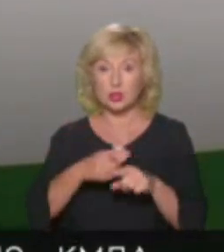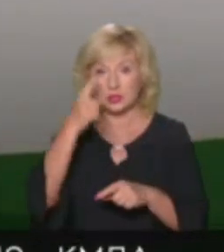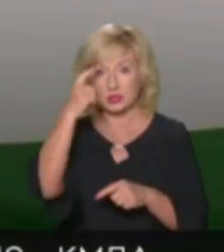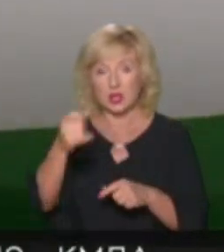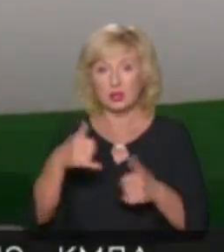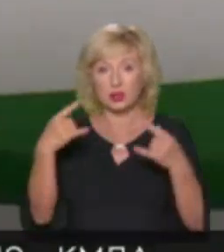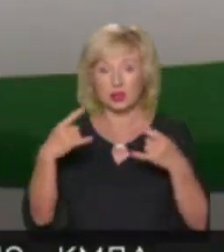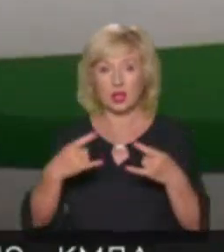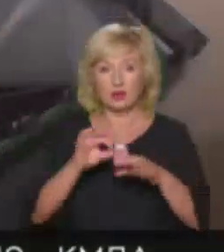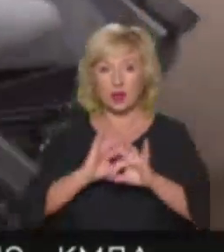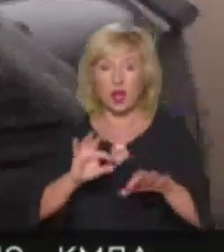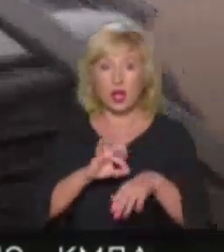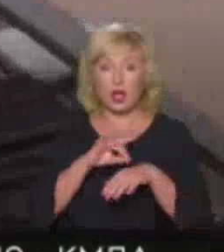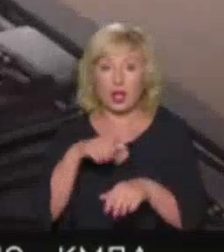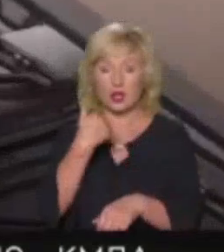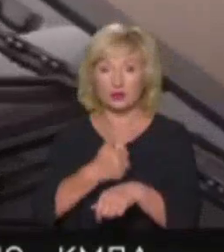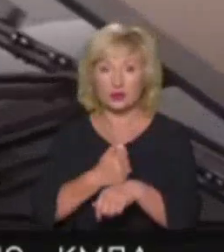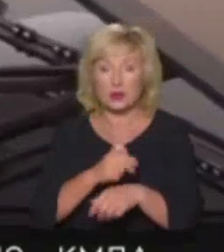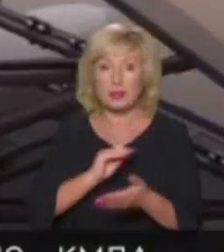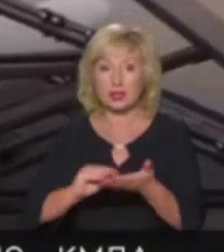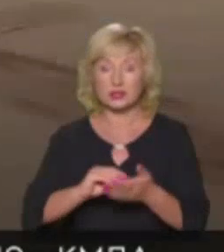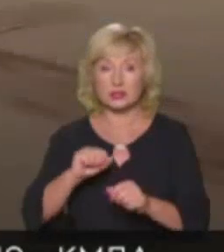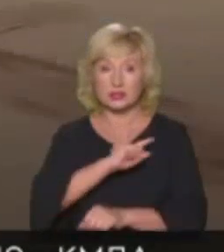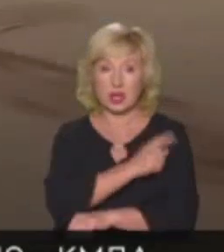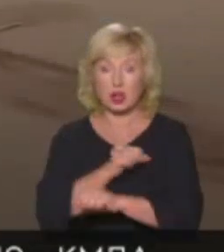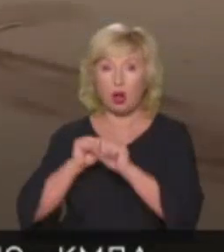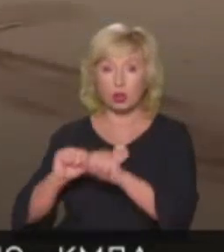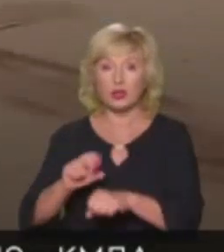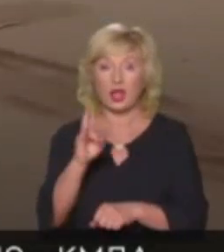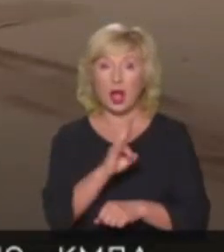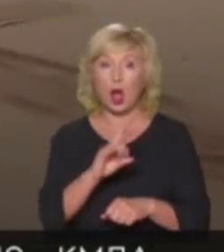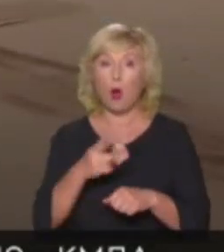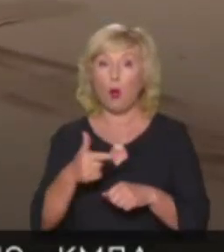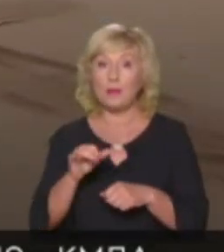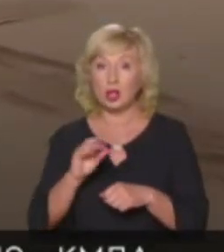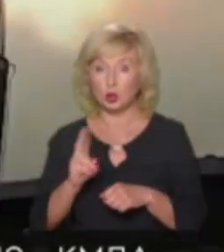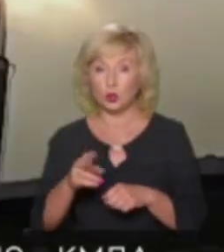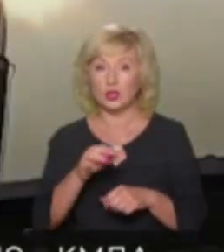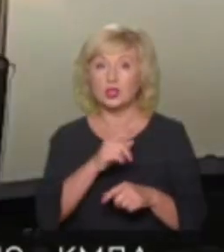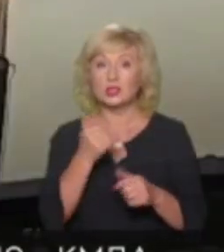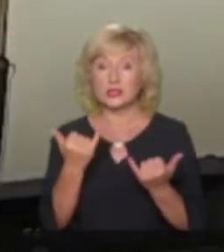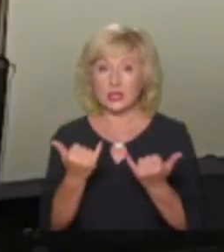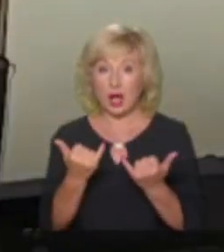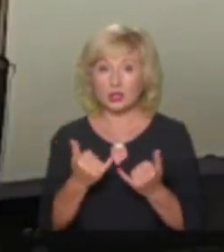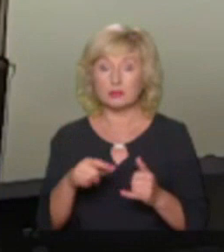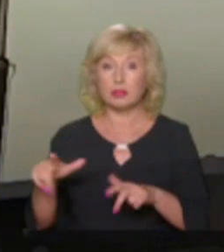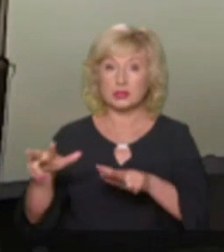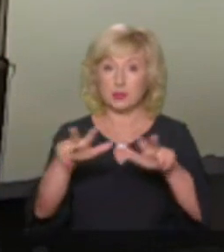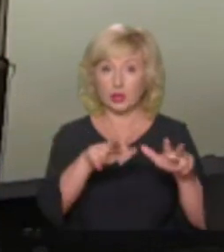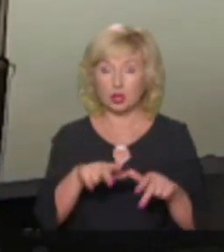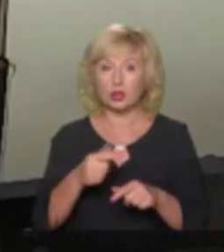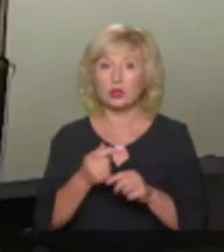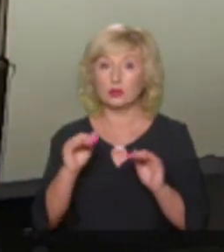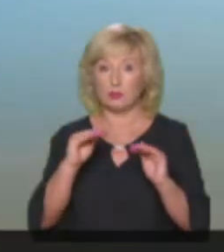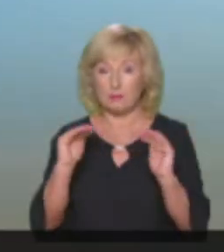телемарафону повідомила керівниця об'єднаного прес-центру Сил оборони Півдня Наталія Гуменюк, за словами якої зараз безпілотників у ворога стало